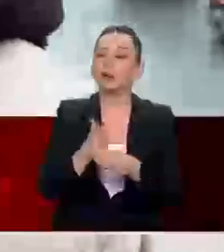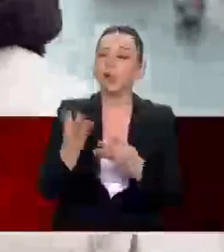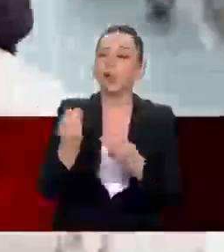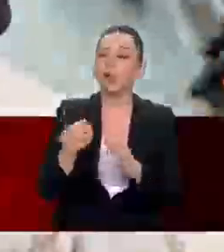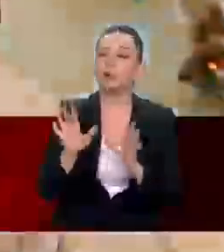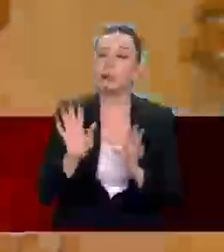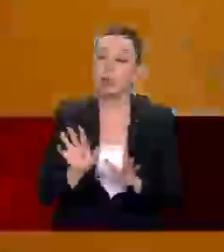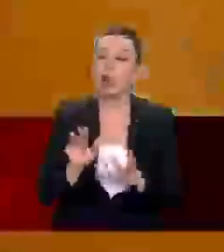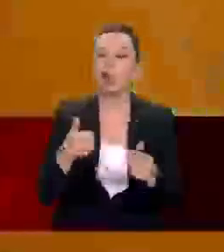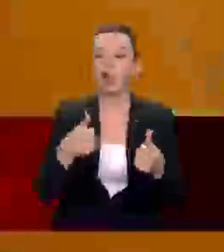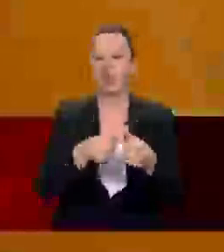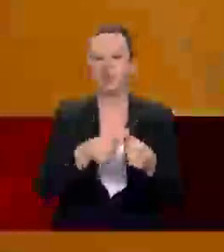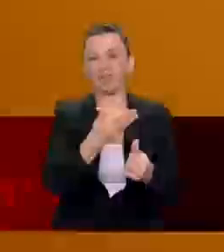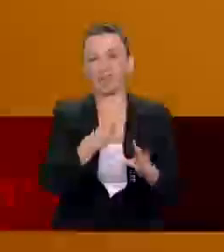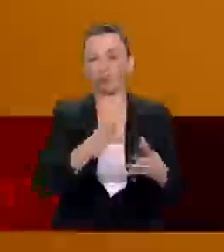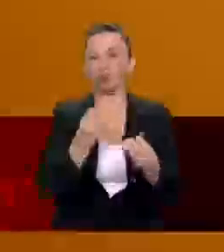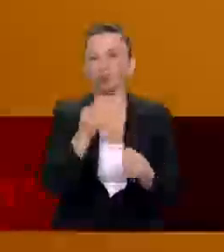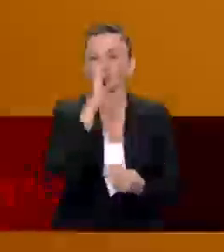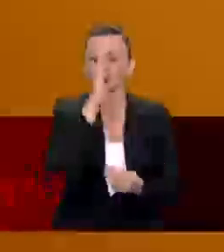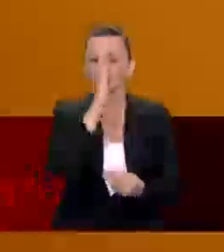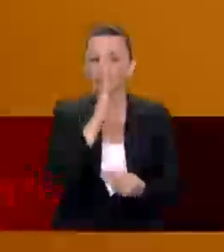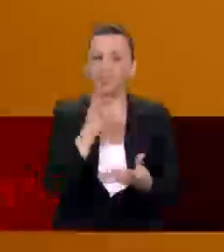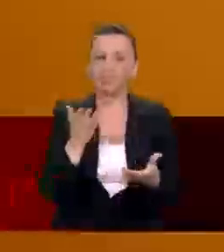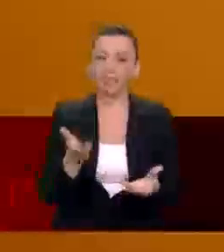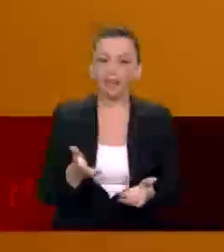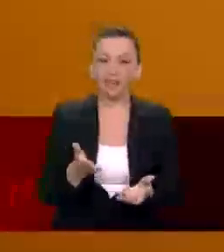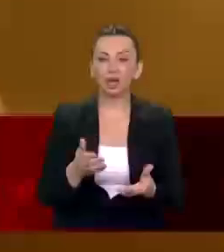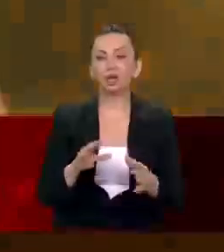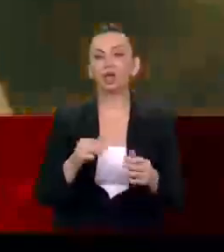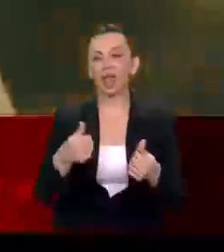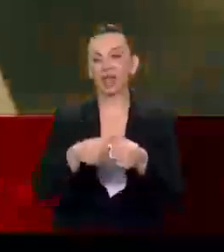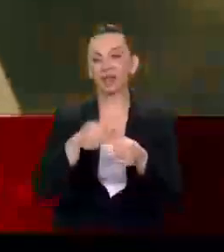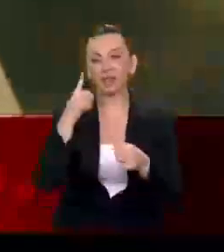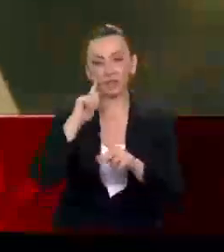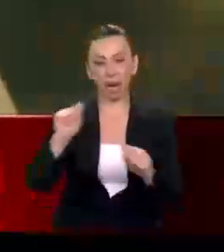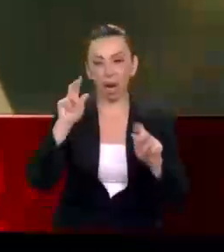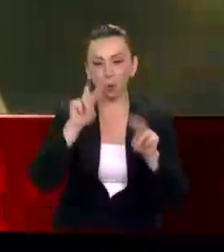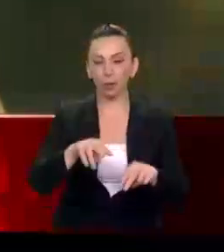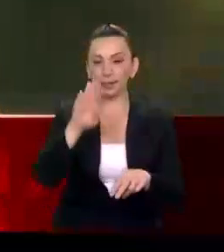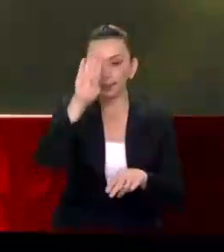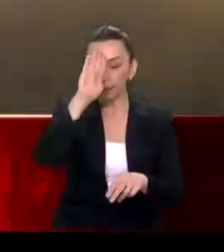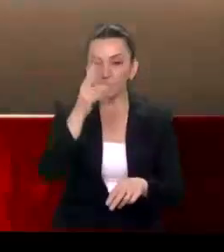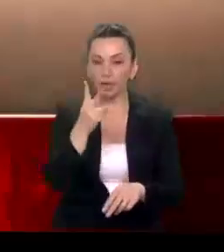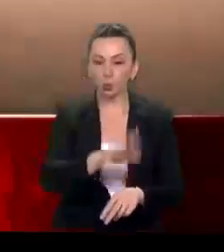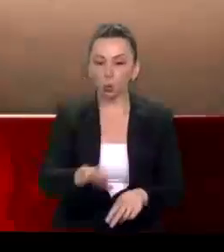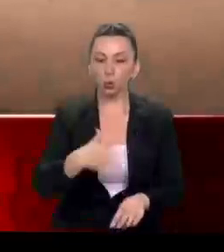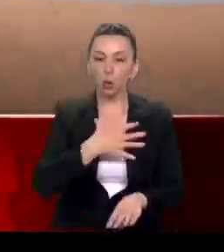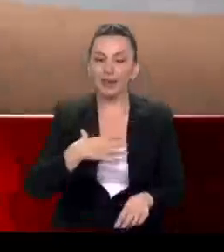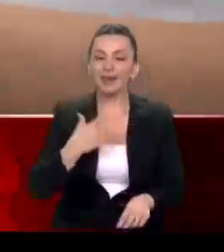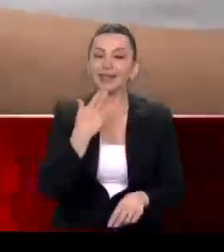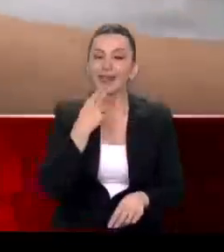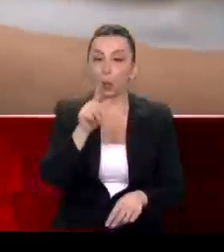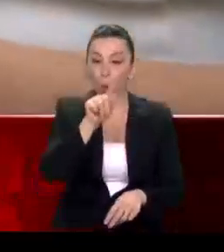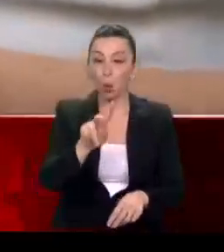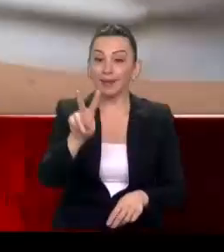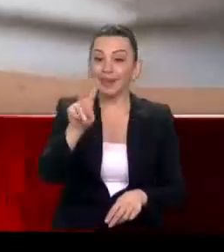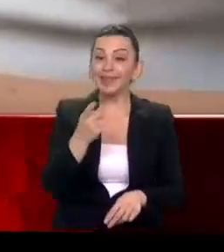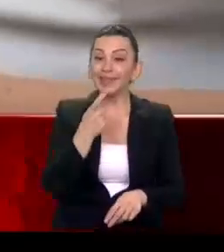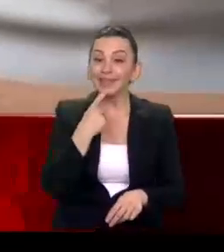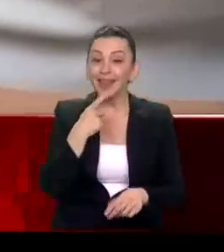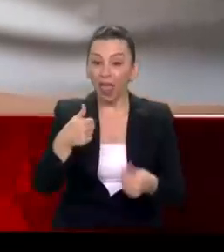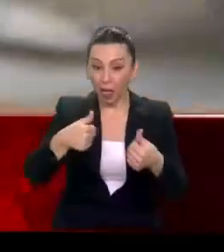ama bir kerelikleri etkiler çok ciddi bir fonksiyon bozukluğu vardır İstanbul'da İki çocuk annesi Bir Kadın 17 yıllık evliliğini